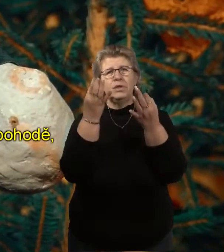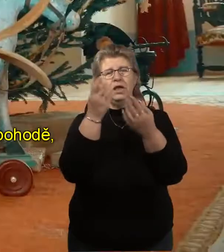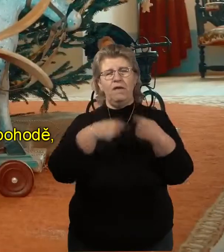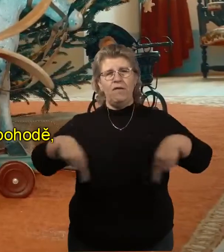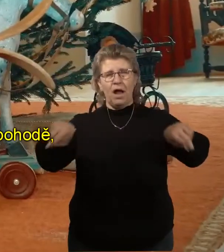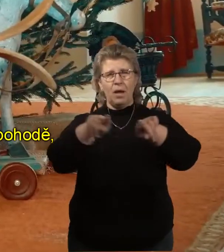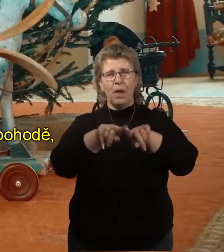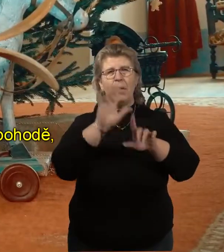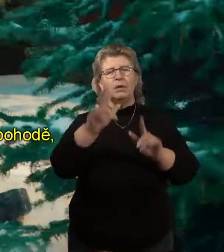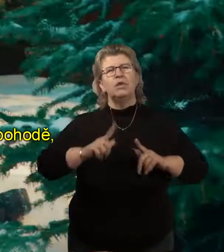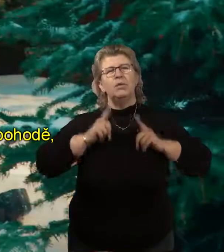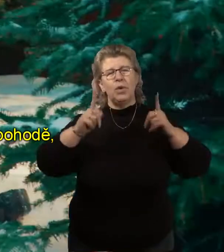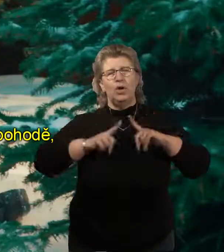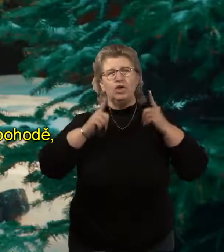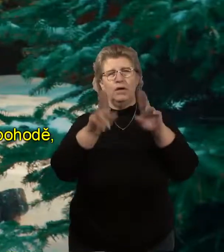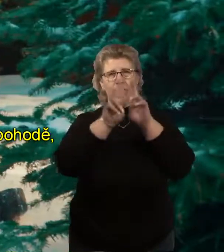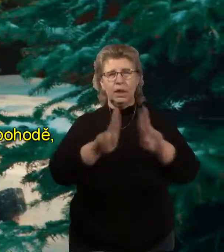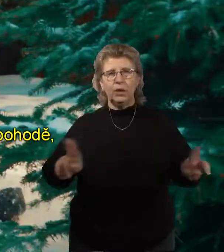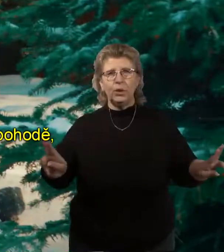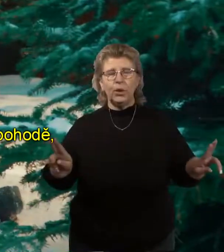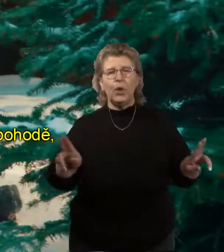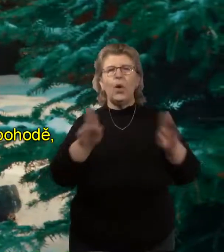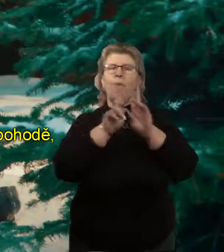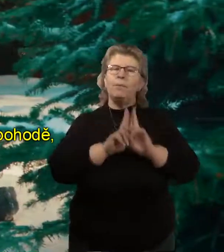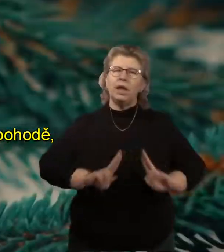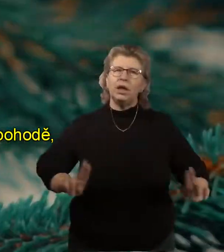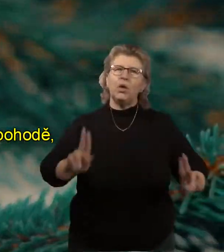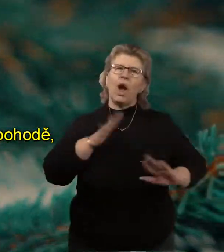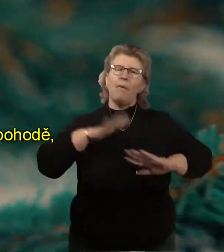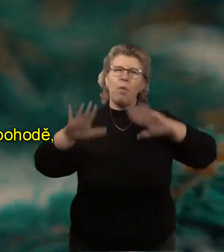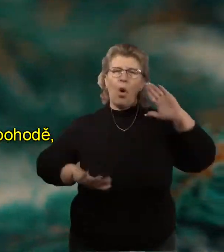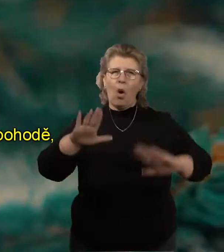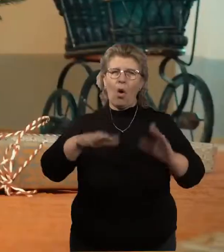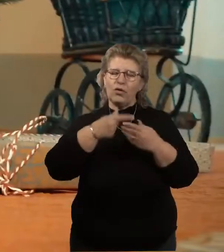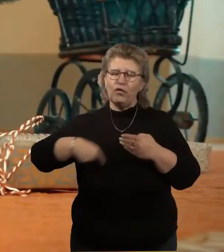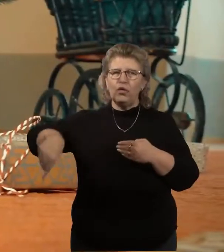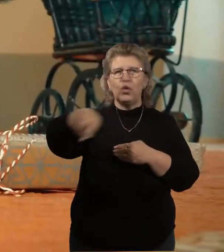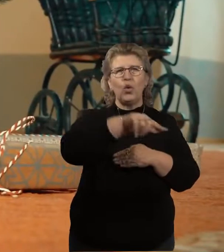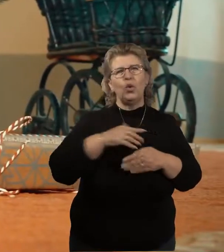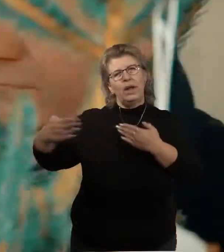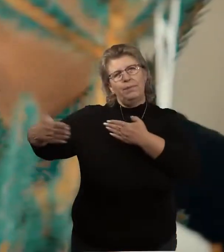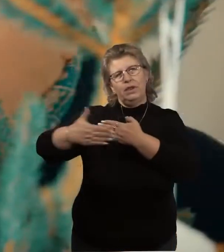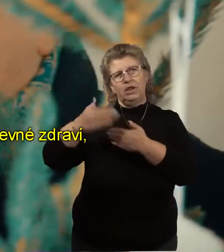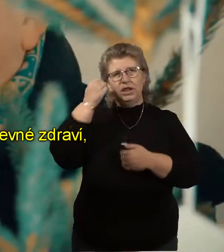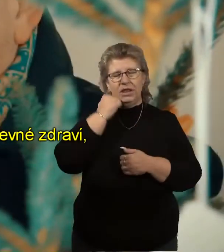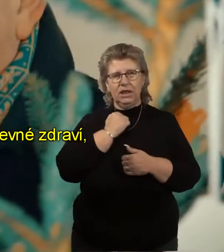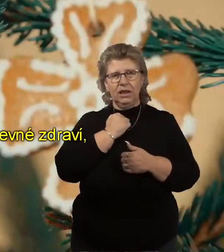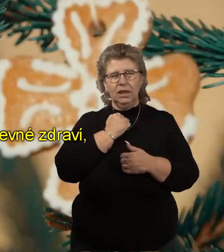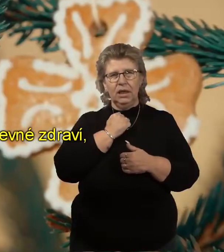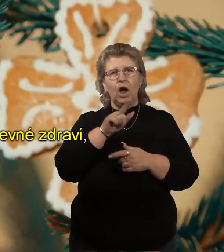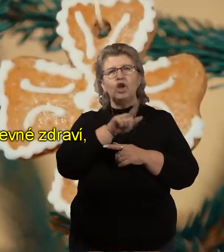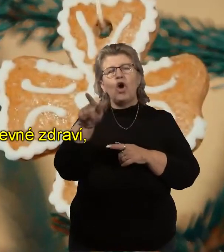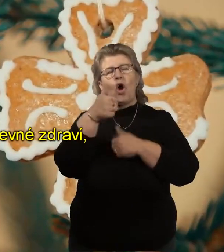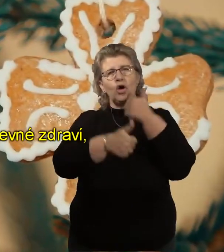vám, abyste je prožili v klidu, míru a pohodě v kruhu svých nejbližších. Do nového roku,